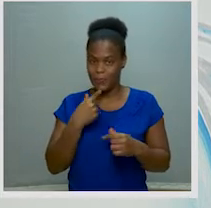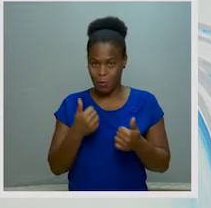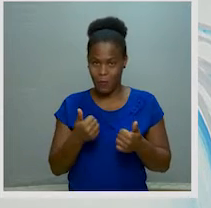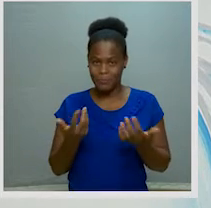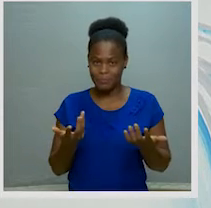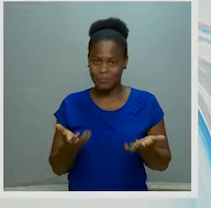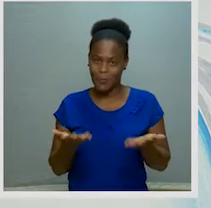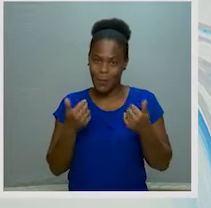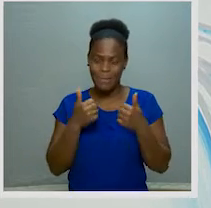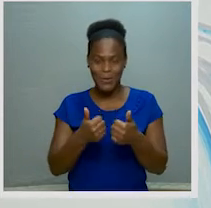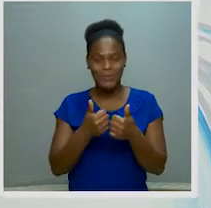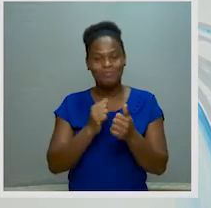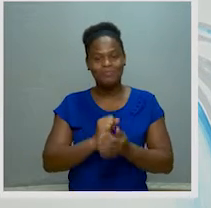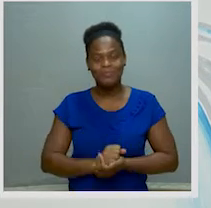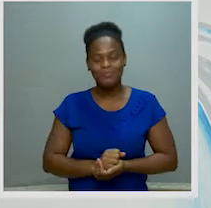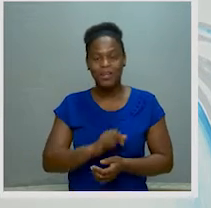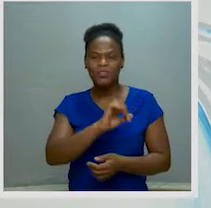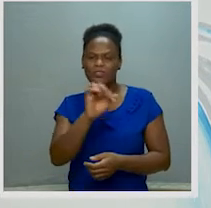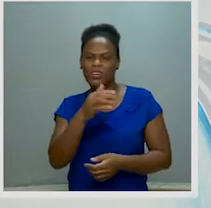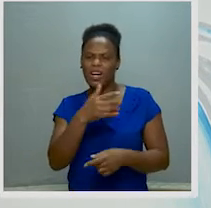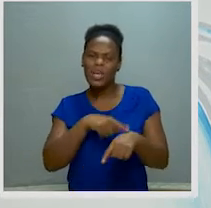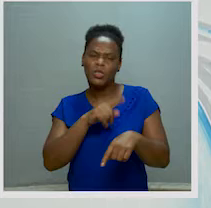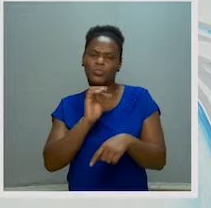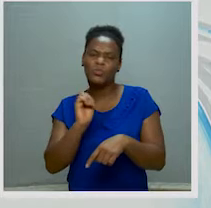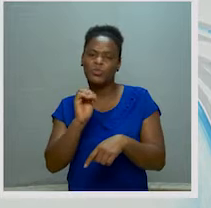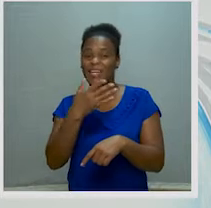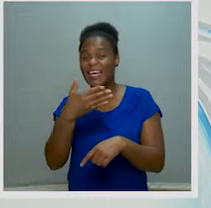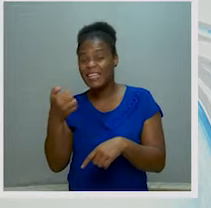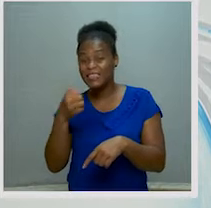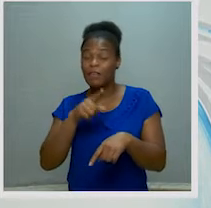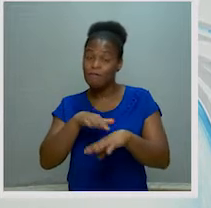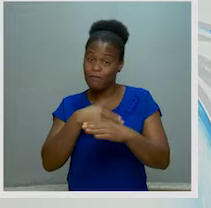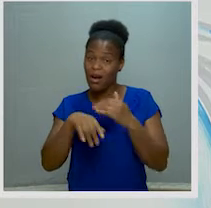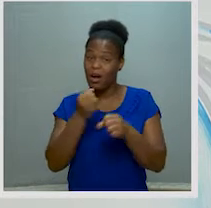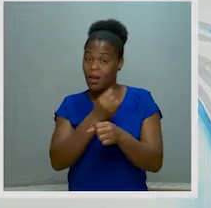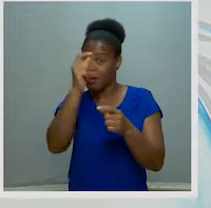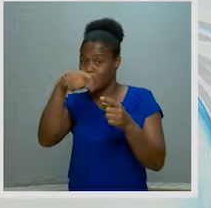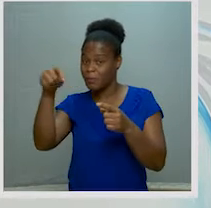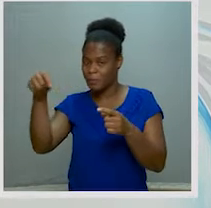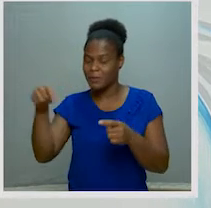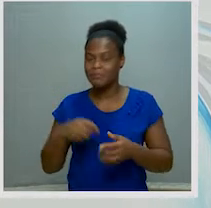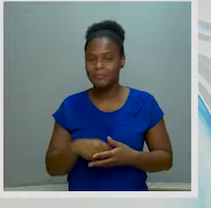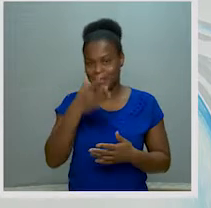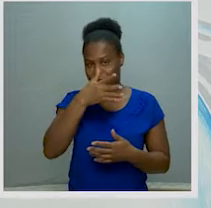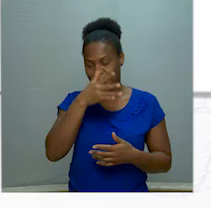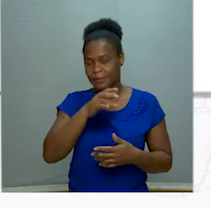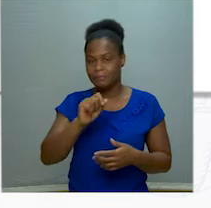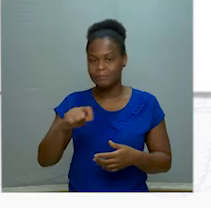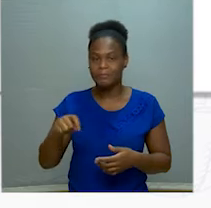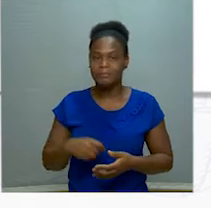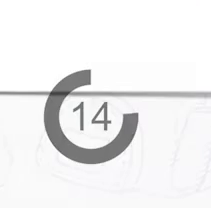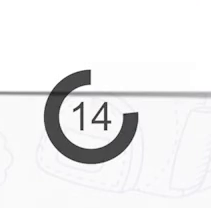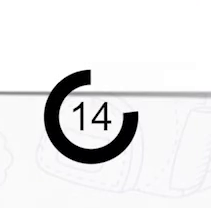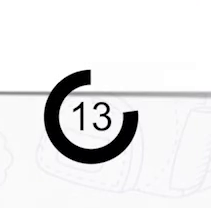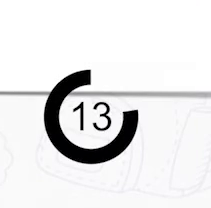bon? Très bien. Vous avez 15 secondes pour réaliser cette petite activité.